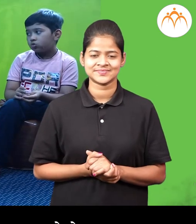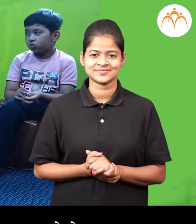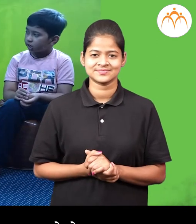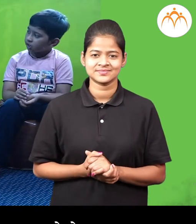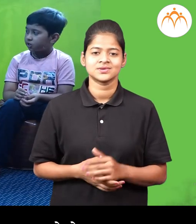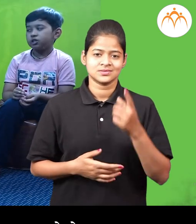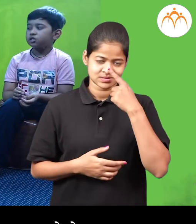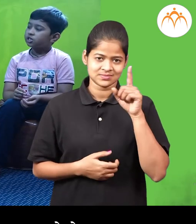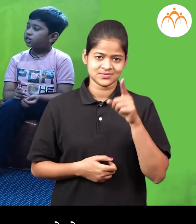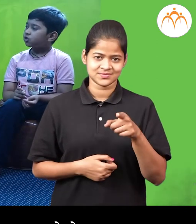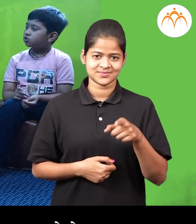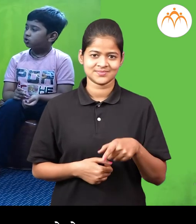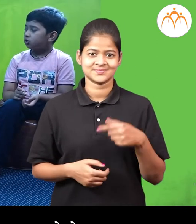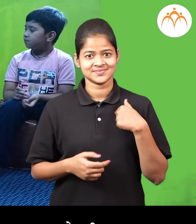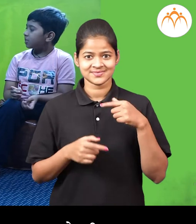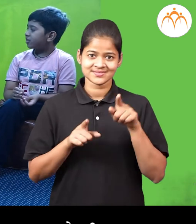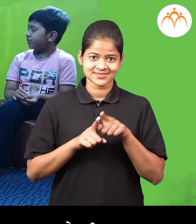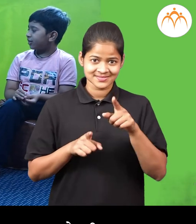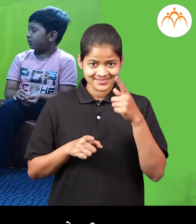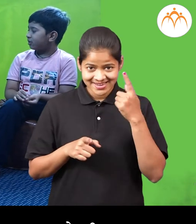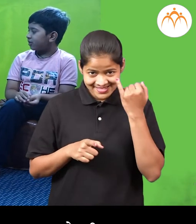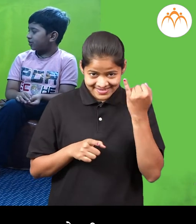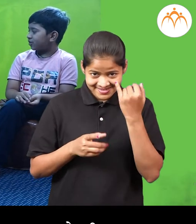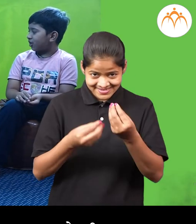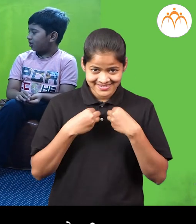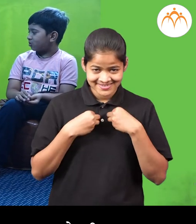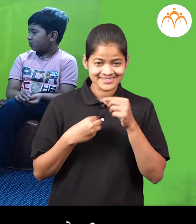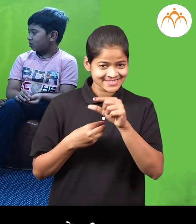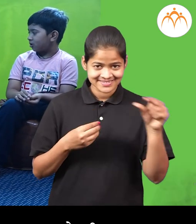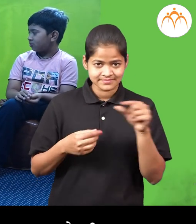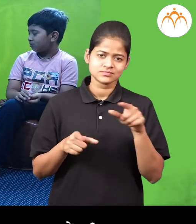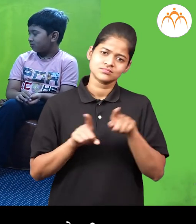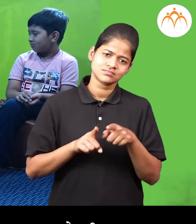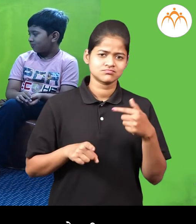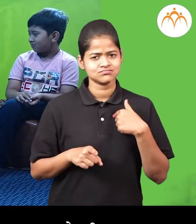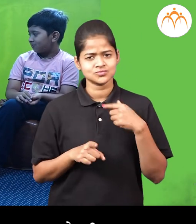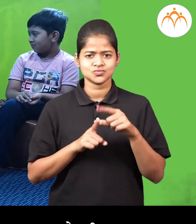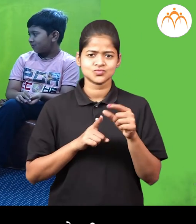तू केला चसस करना रतो बढ़ यहां ताइटली ने आधिस खाईला सुरस केल